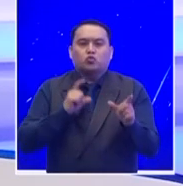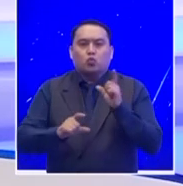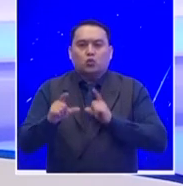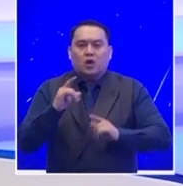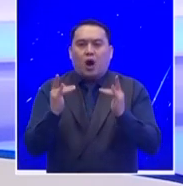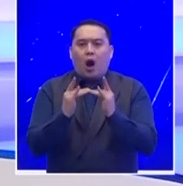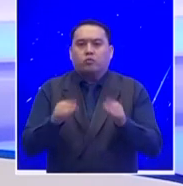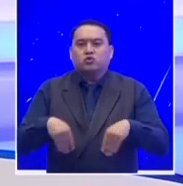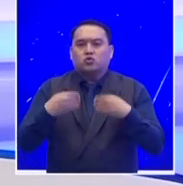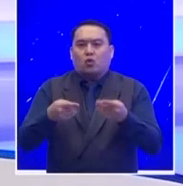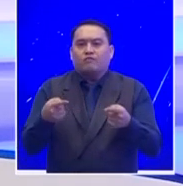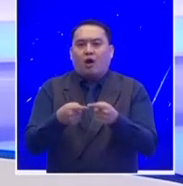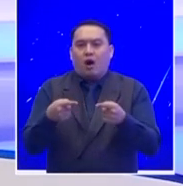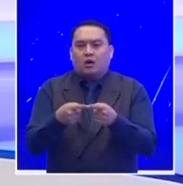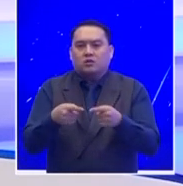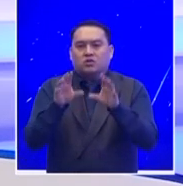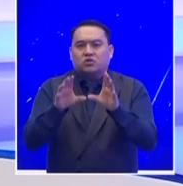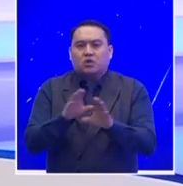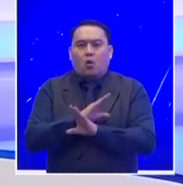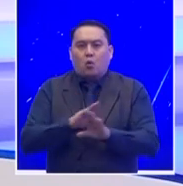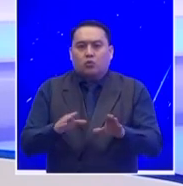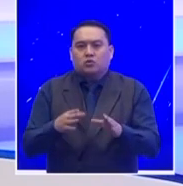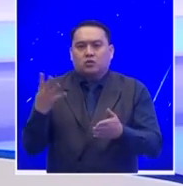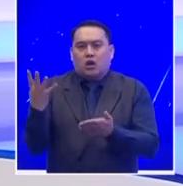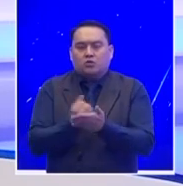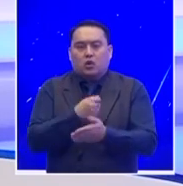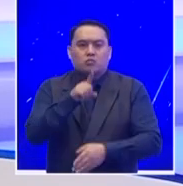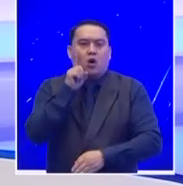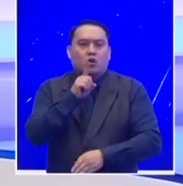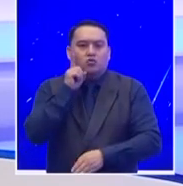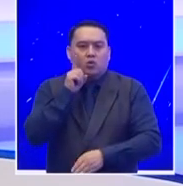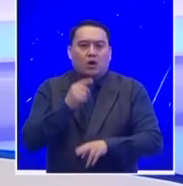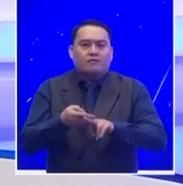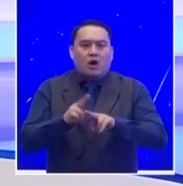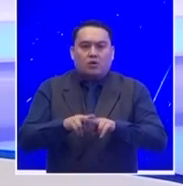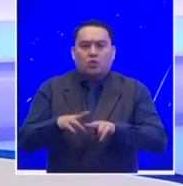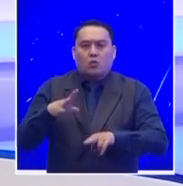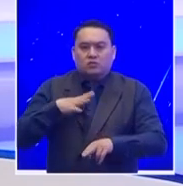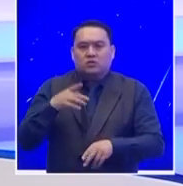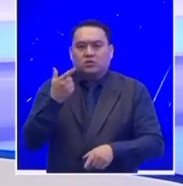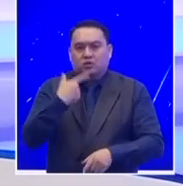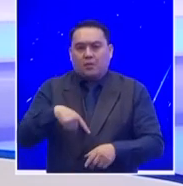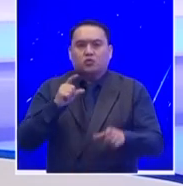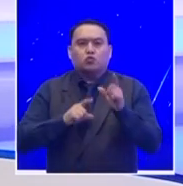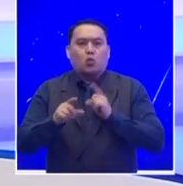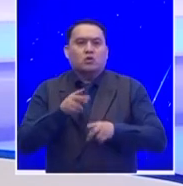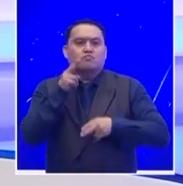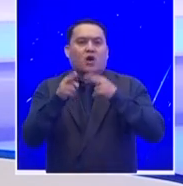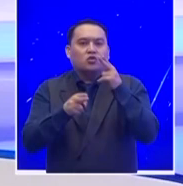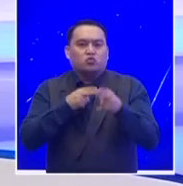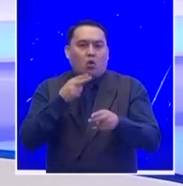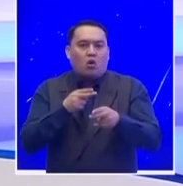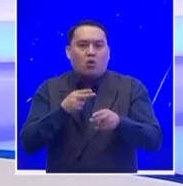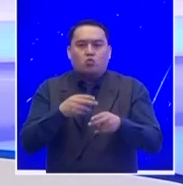в Алматы сдают в аренду. Нелегальных соседей обнаружили члены молодежного крыла «Жас Отан». При этом сами студенты пожаловались активистам